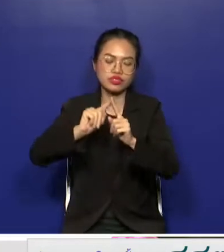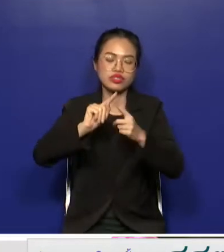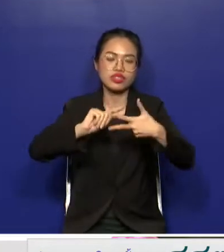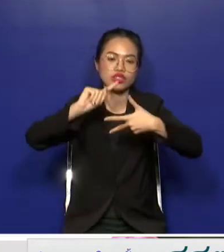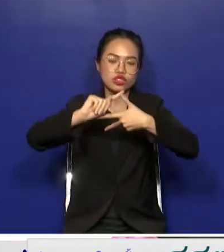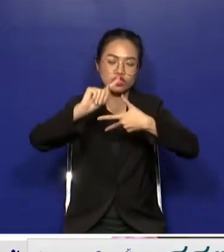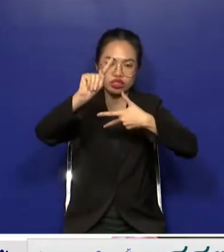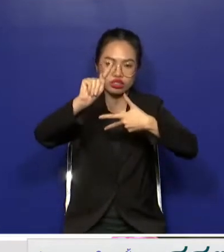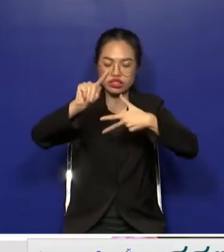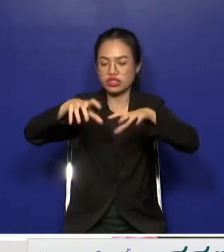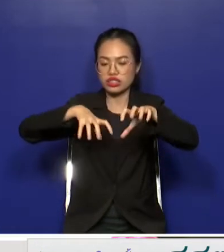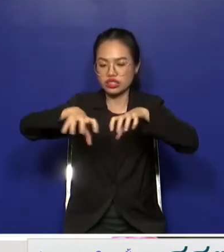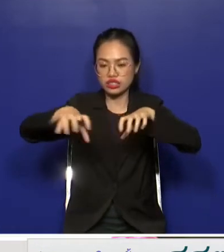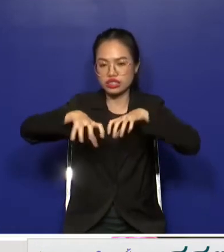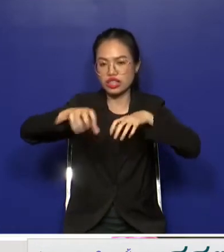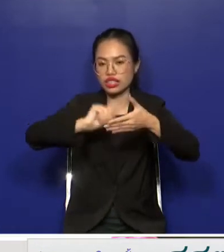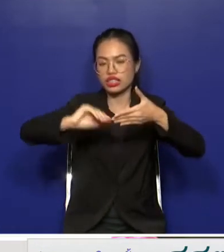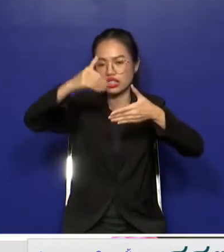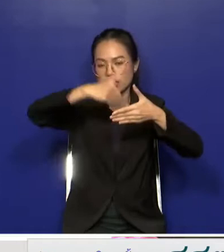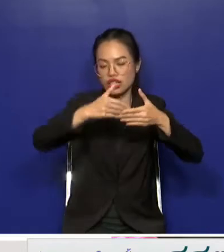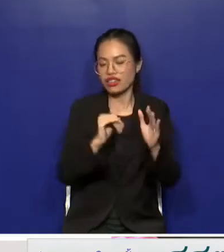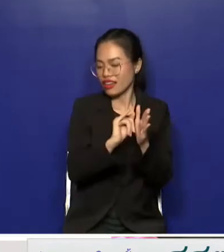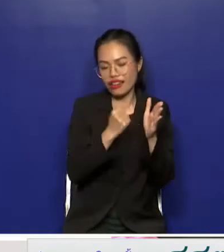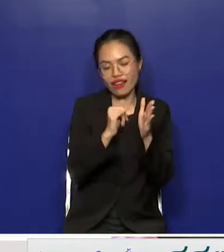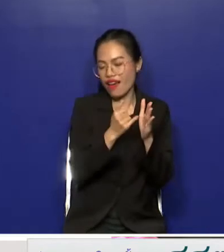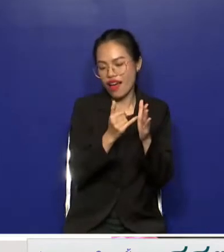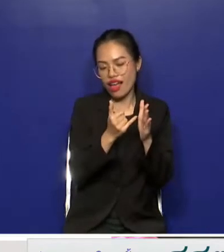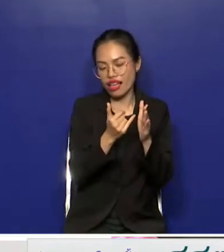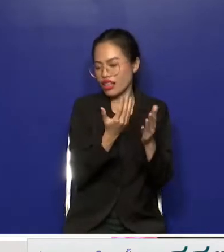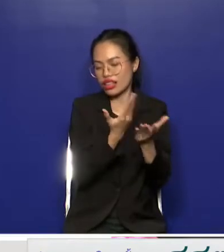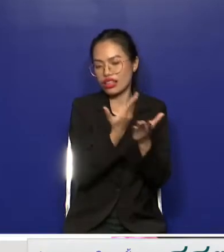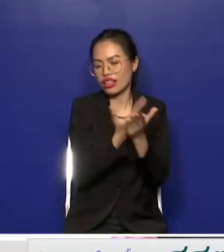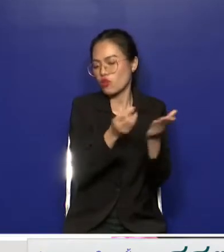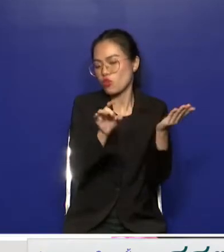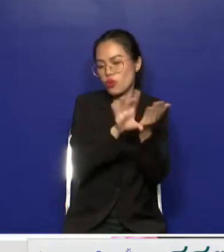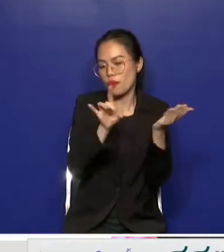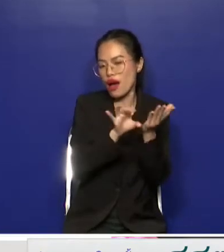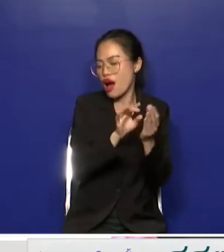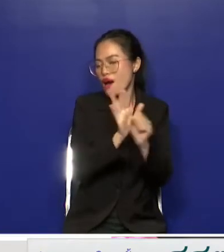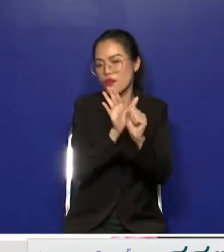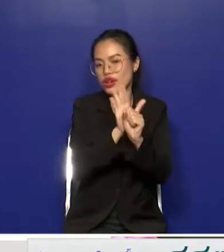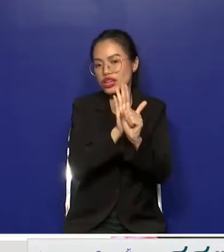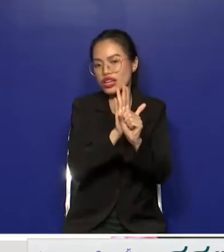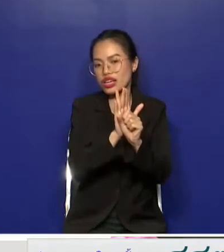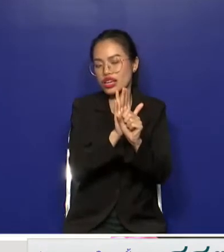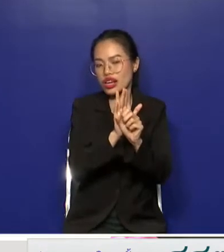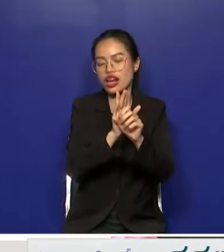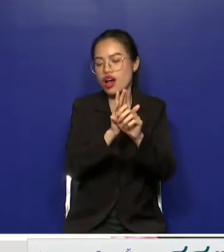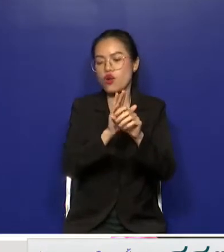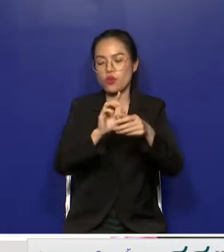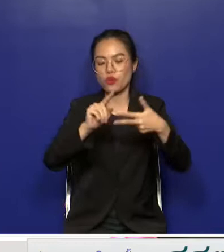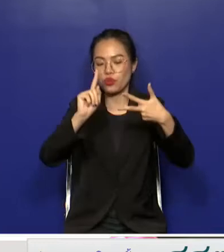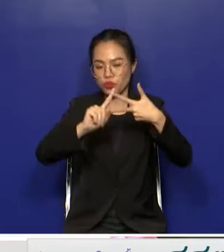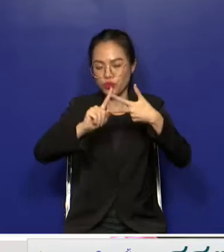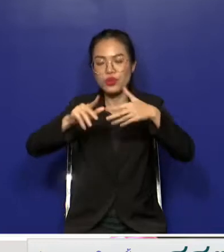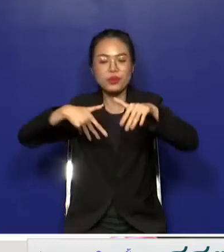การจัดการเลอกตั้ง ที่สะดวก และคมค่า ต่ประชาชนการจดการเลือกตั้งที่เป็นที่ยอมรับของประชาชนใยุทษาตที่สอง